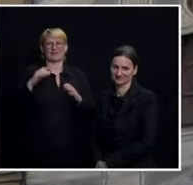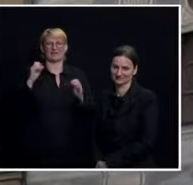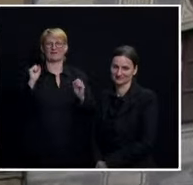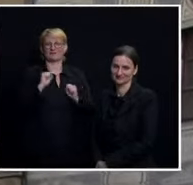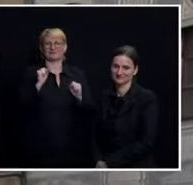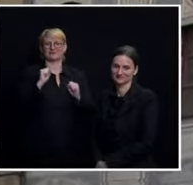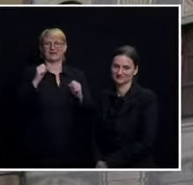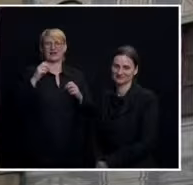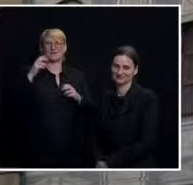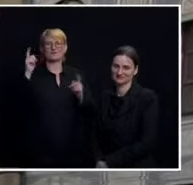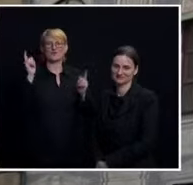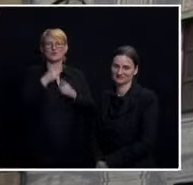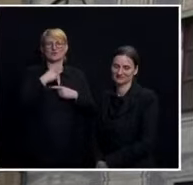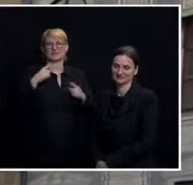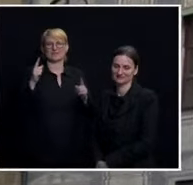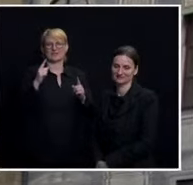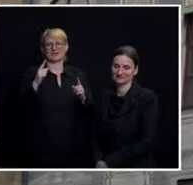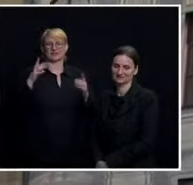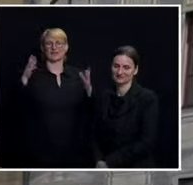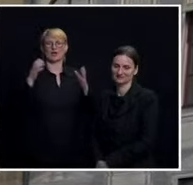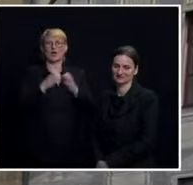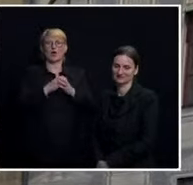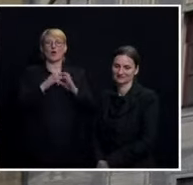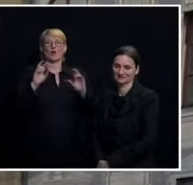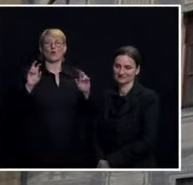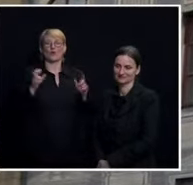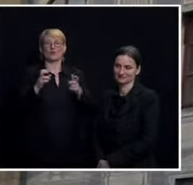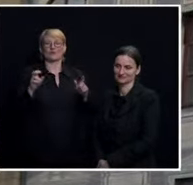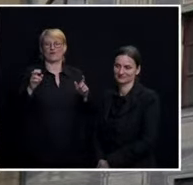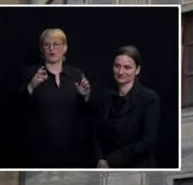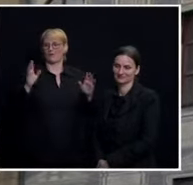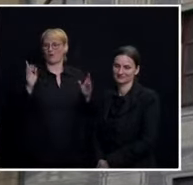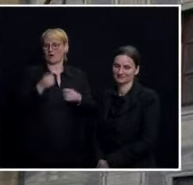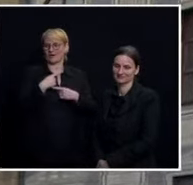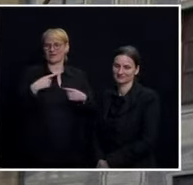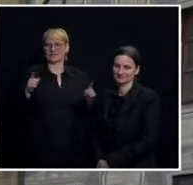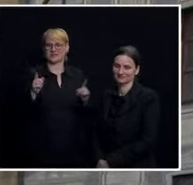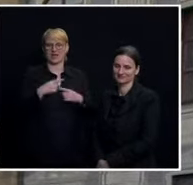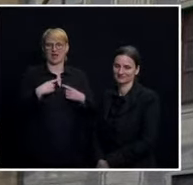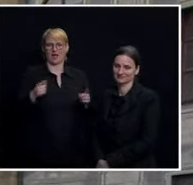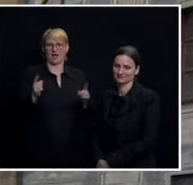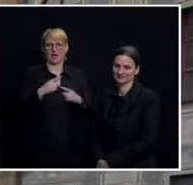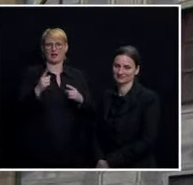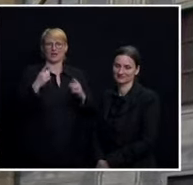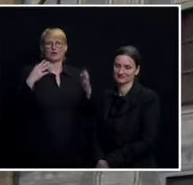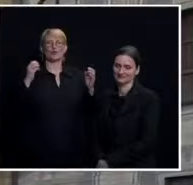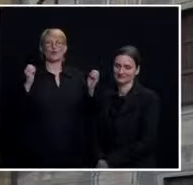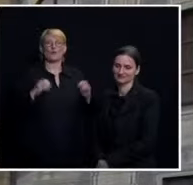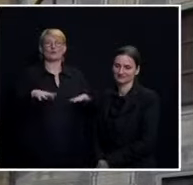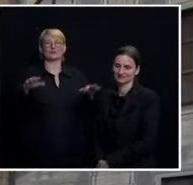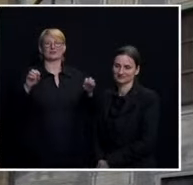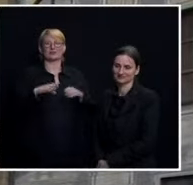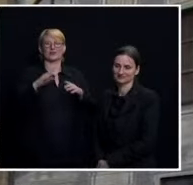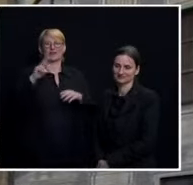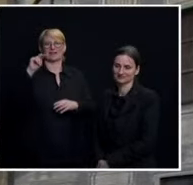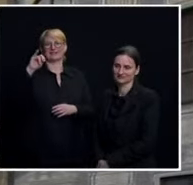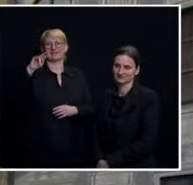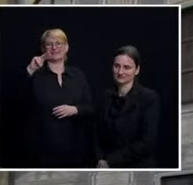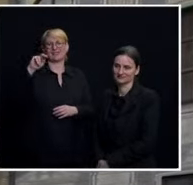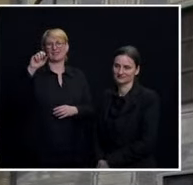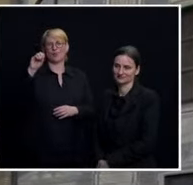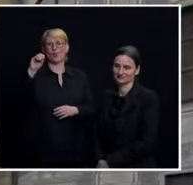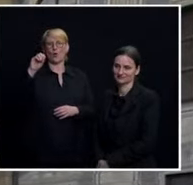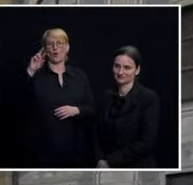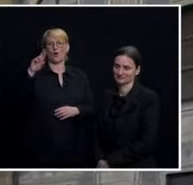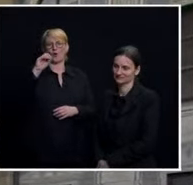Musik von einem Ensemble des Münchner Rundfunkorchesters. Die Komposition ist von dem Italiener Nino Rota, den kennen